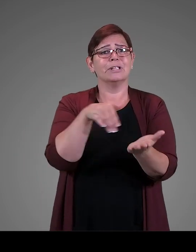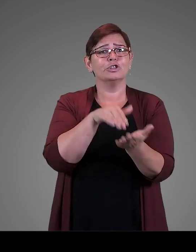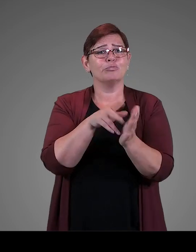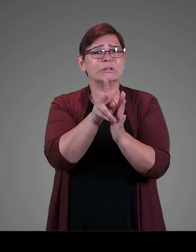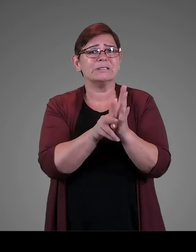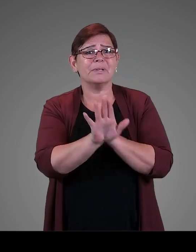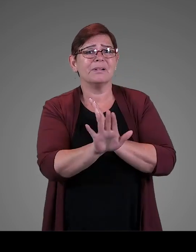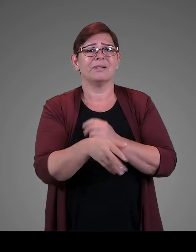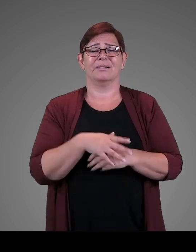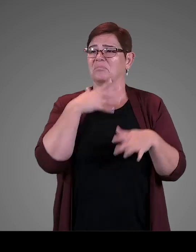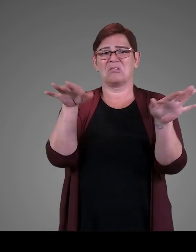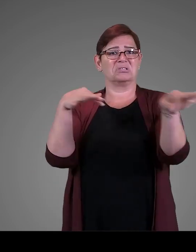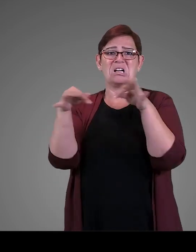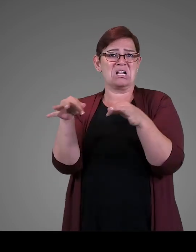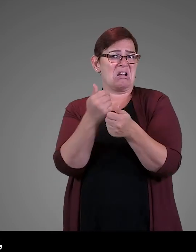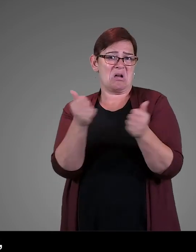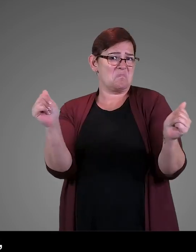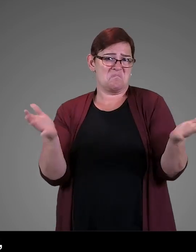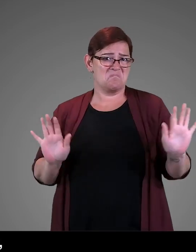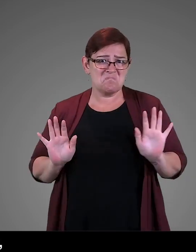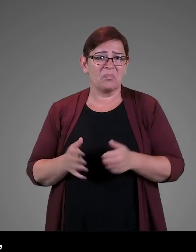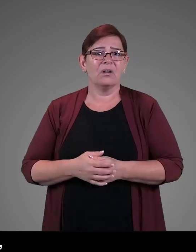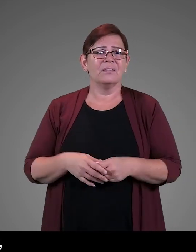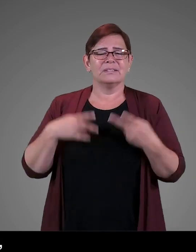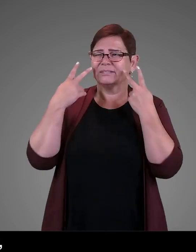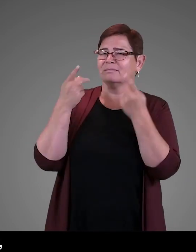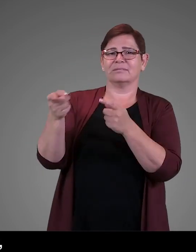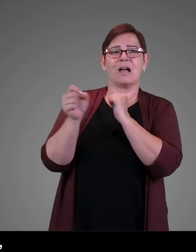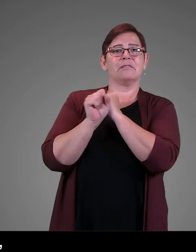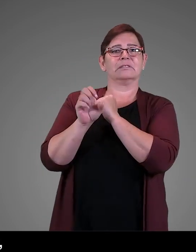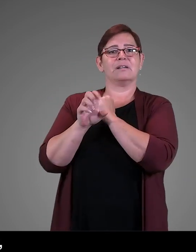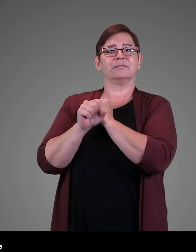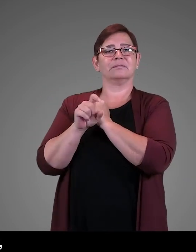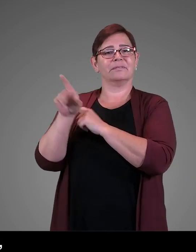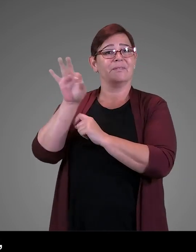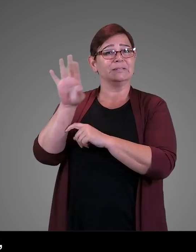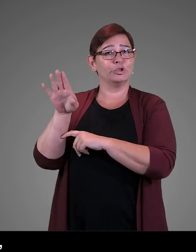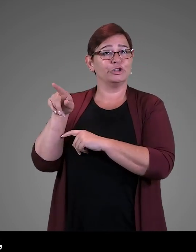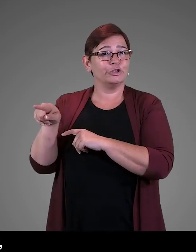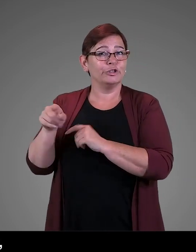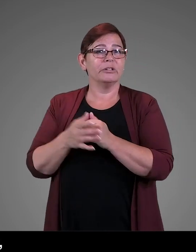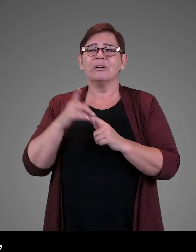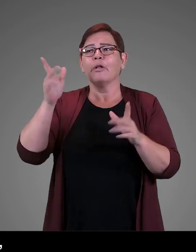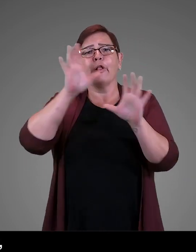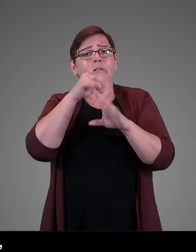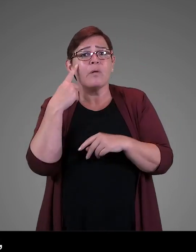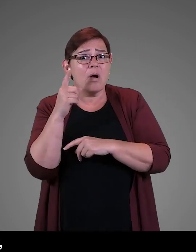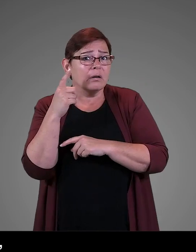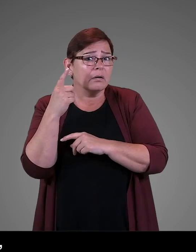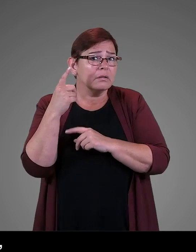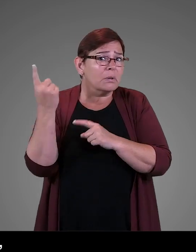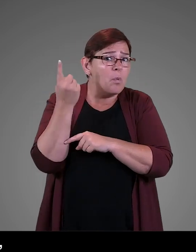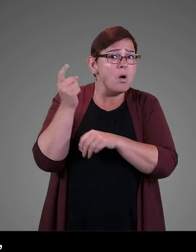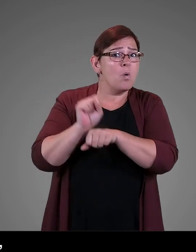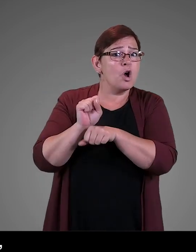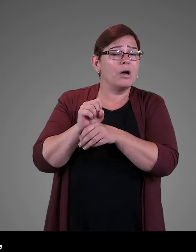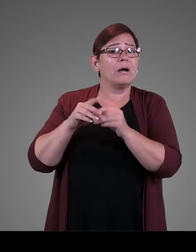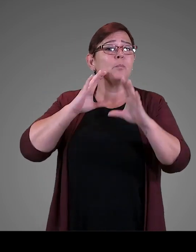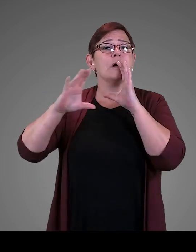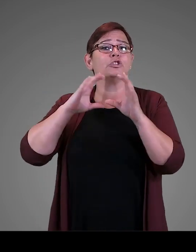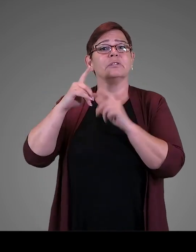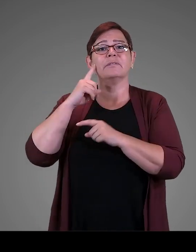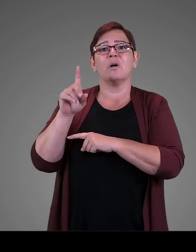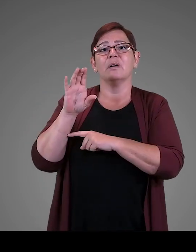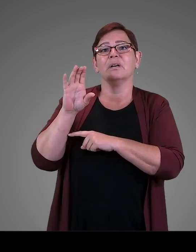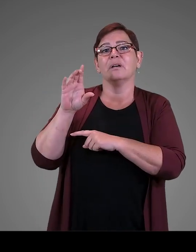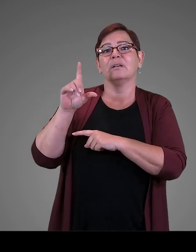d'artistes, j'expliquerai à personne maintenant. Mais c'est ça, il y avait, je crois sur Facebook, cette annonce qui dit